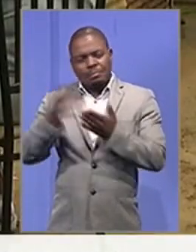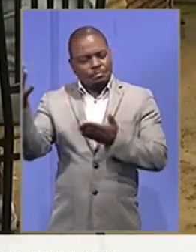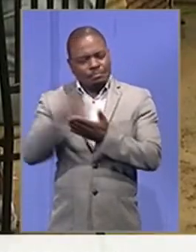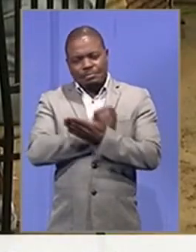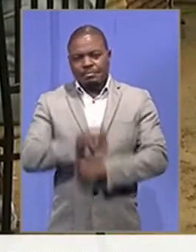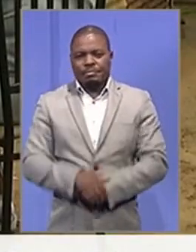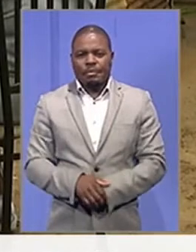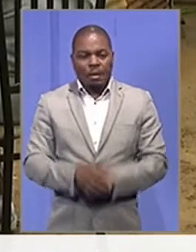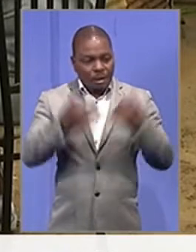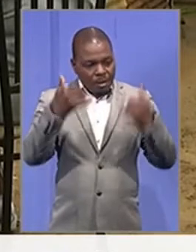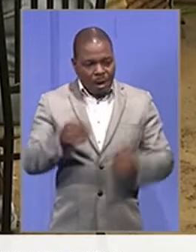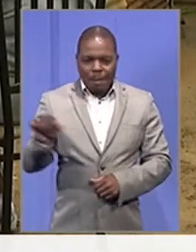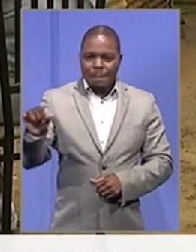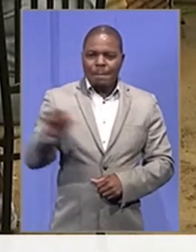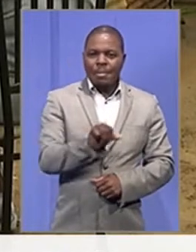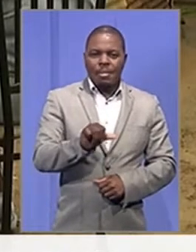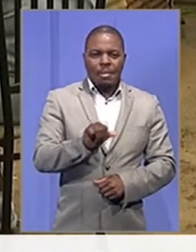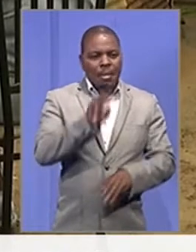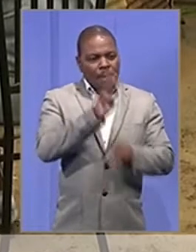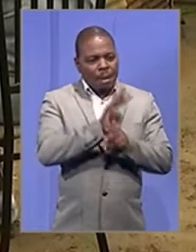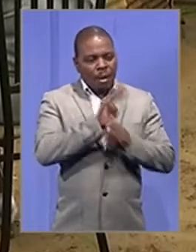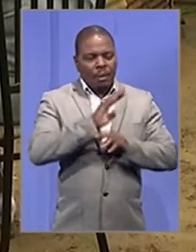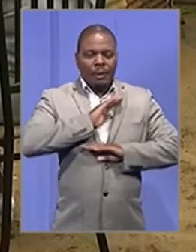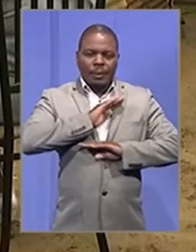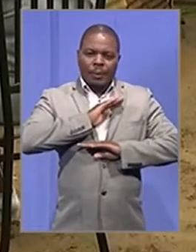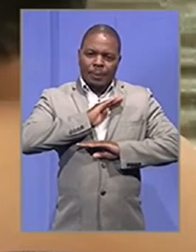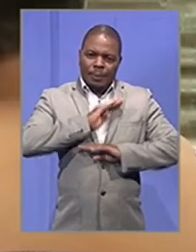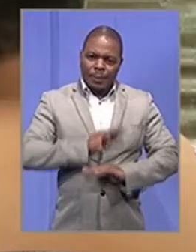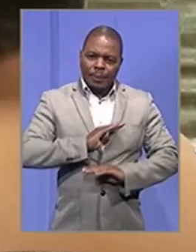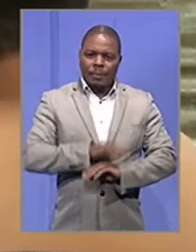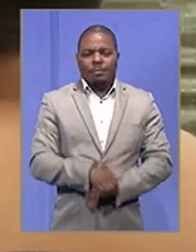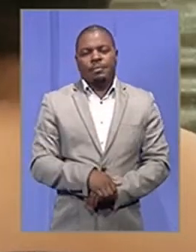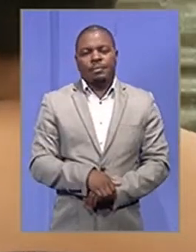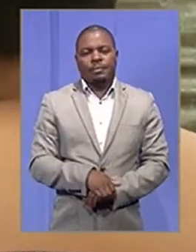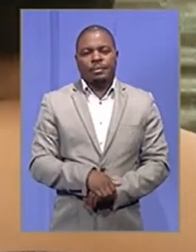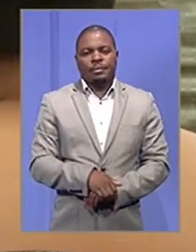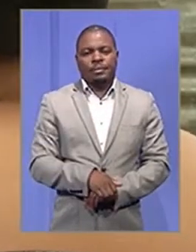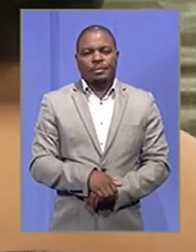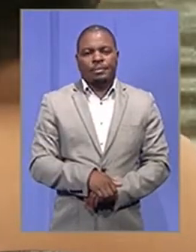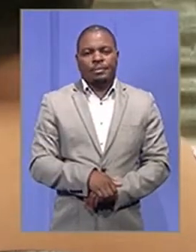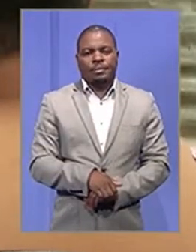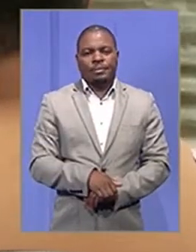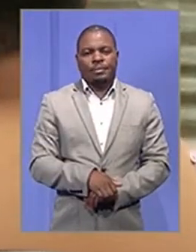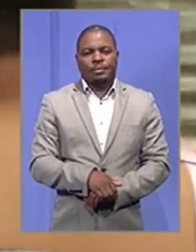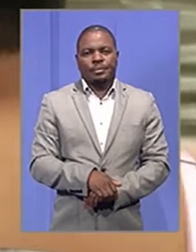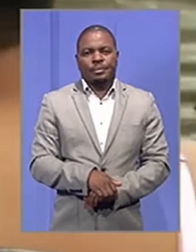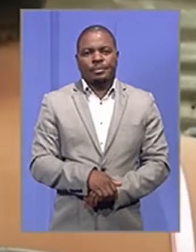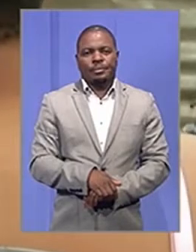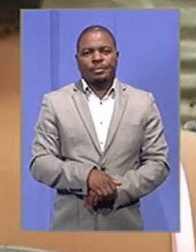Bjale o buile motswadi o imologile. Ngizizwa ngijabulile ukuthola ingane